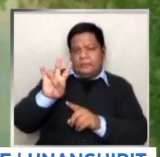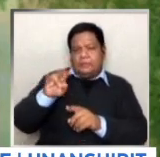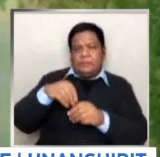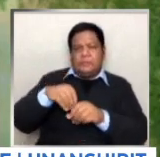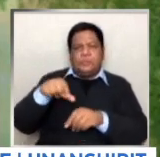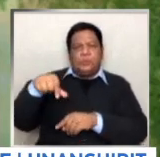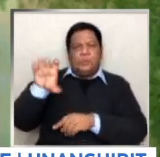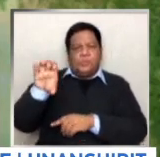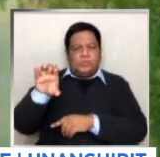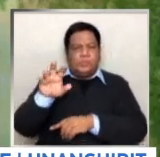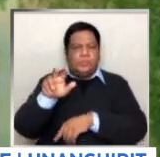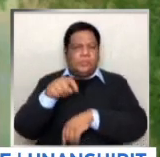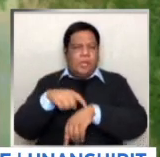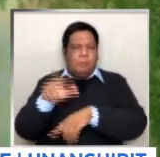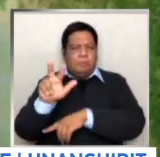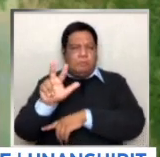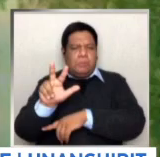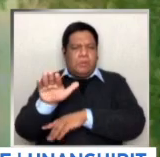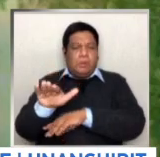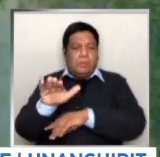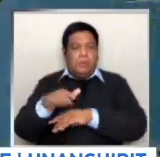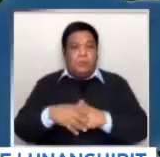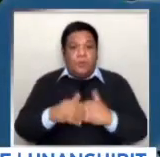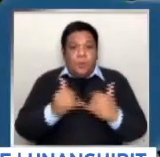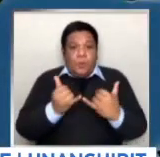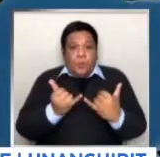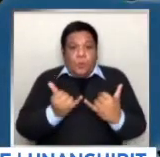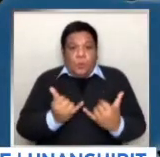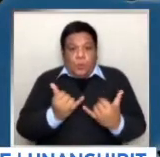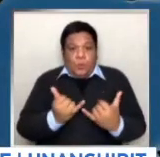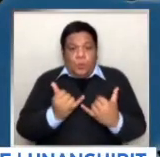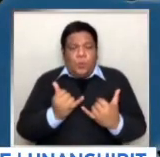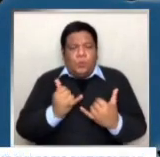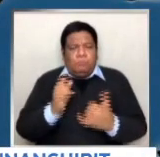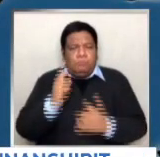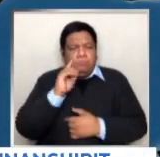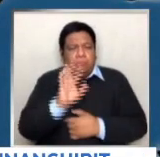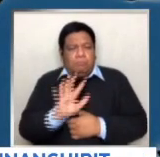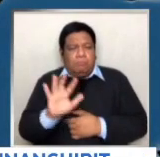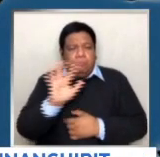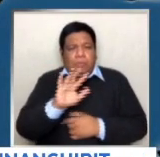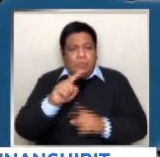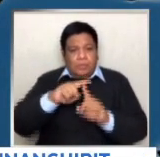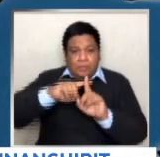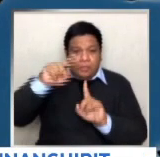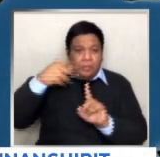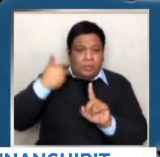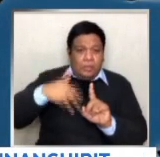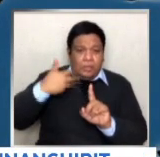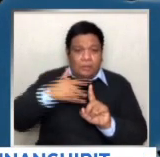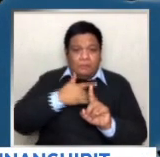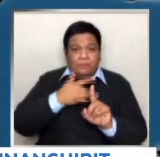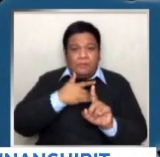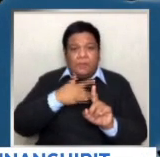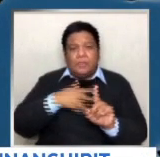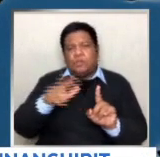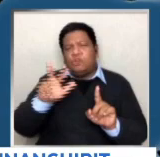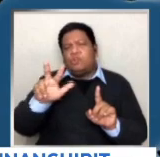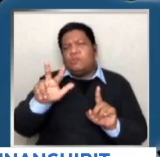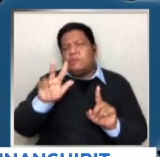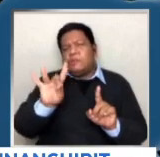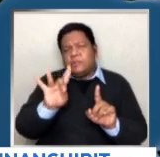hapon yung kahapon. Ngayong araw, asahang aabot sa 38 degrees Celsius ang init factor dito sa Metro